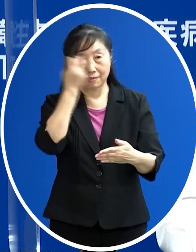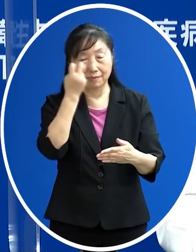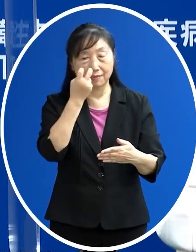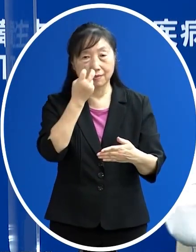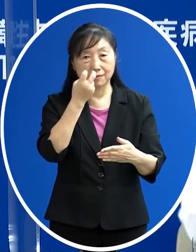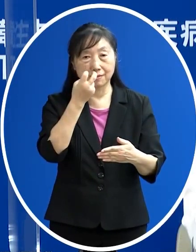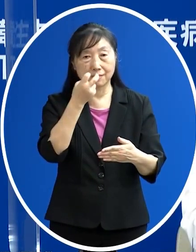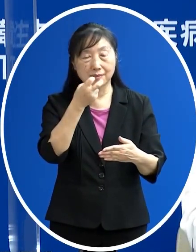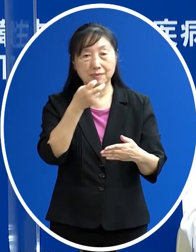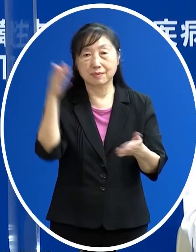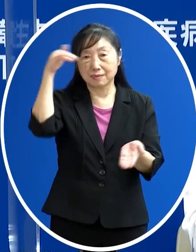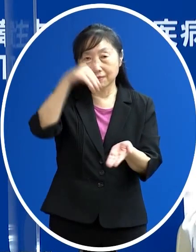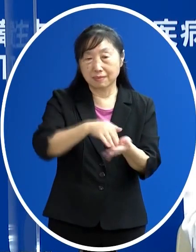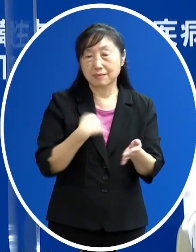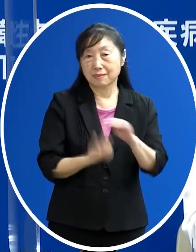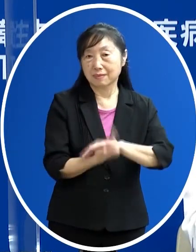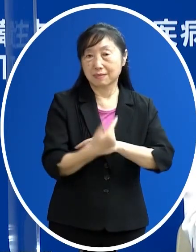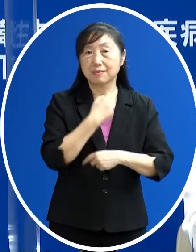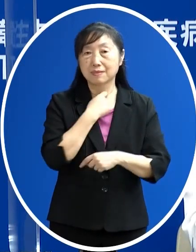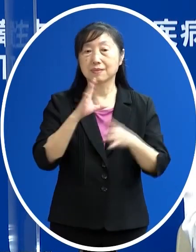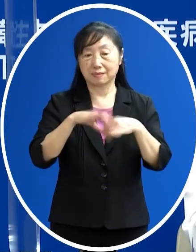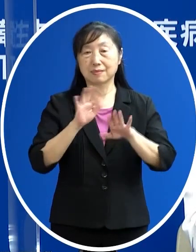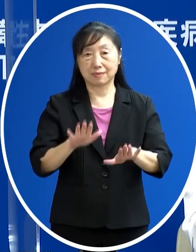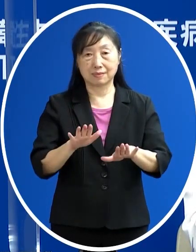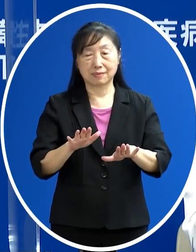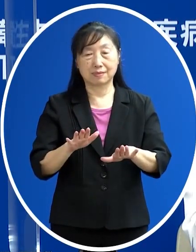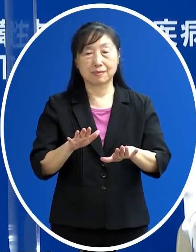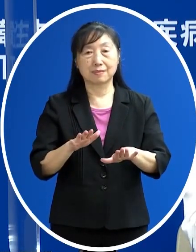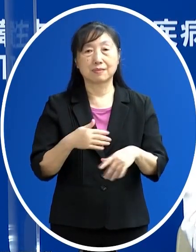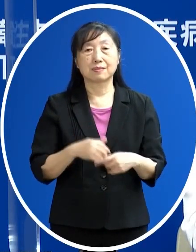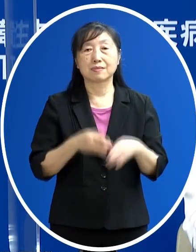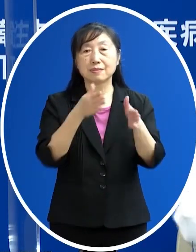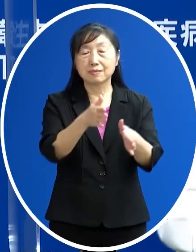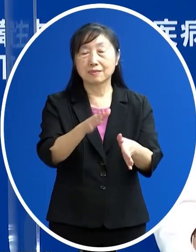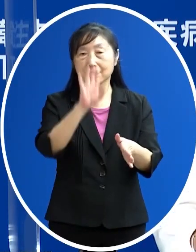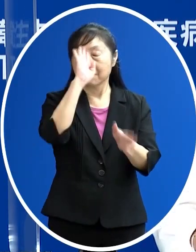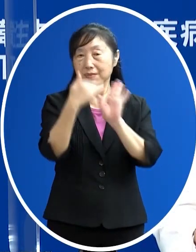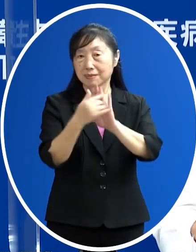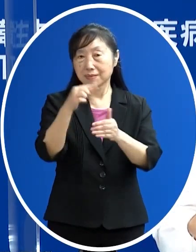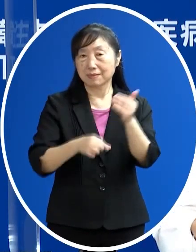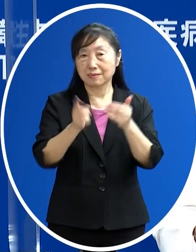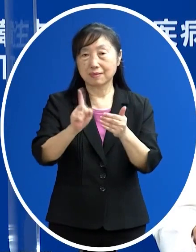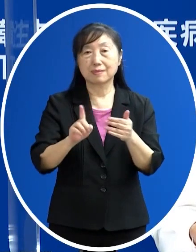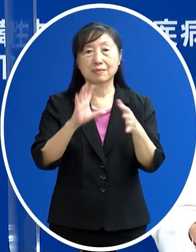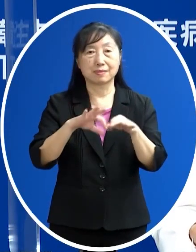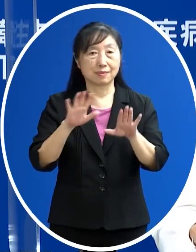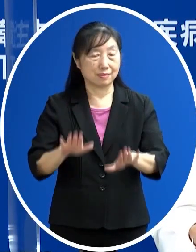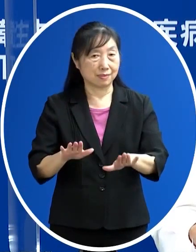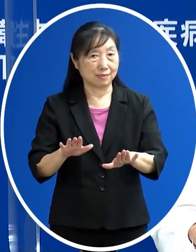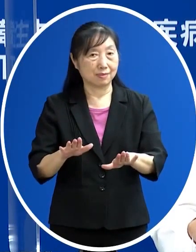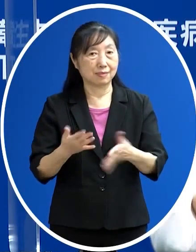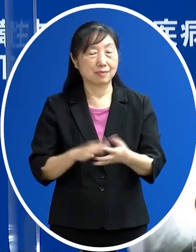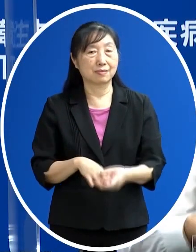个检测的结果，我们会以进行这个相关的防治策略，那现在因为我们的